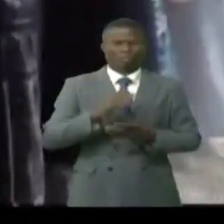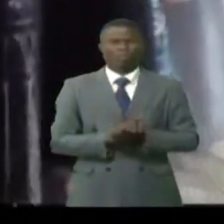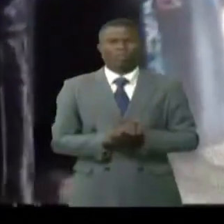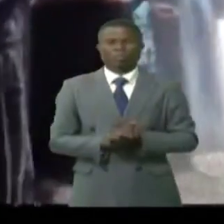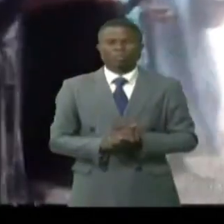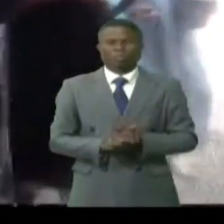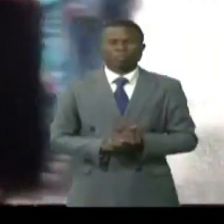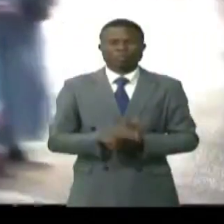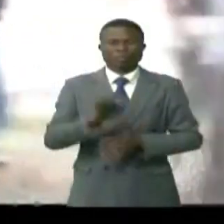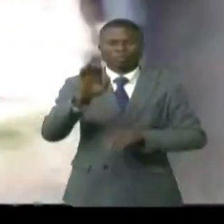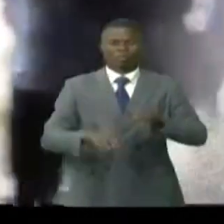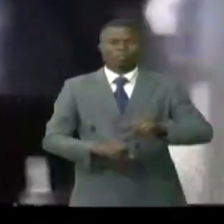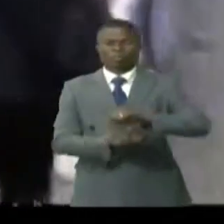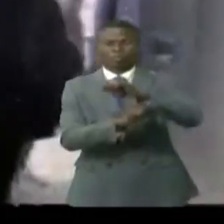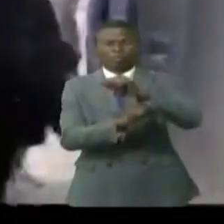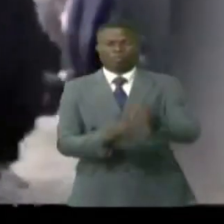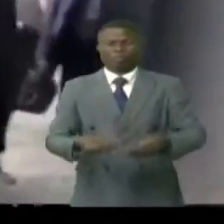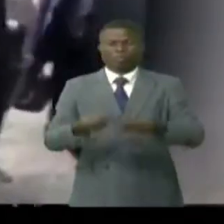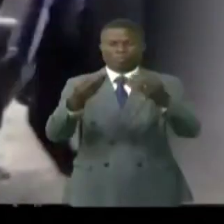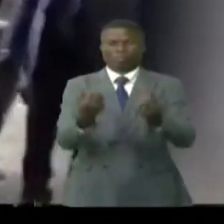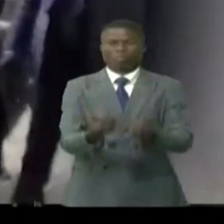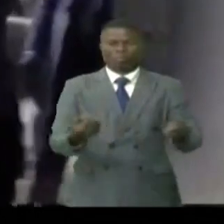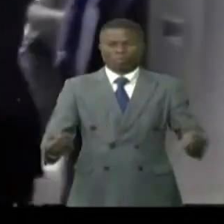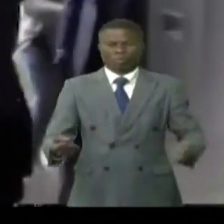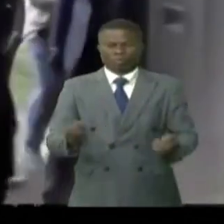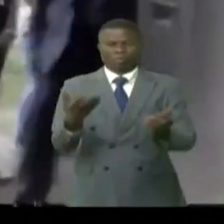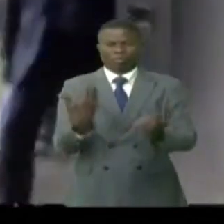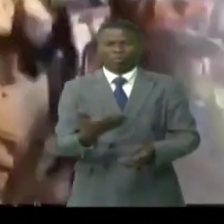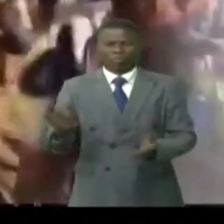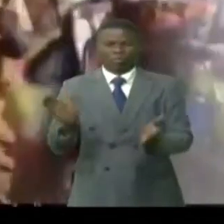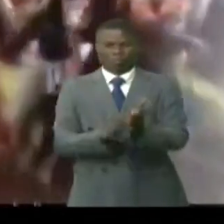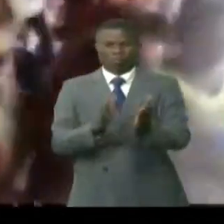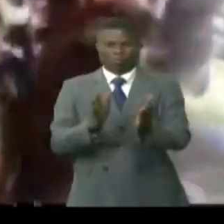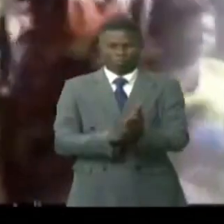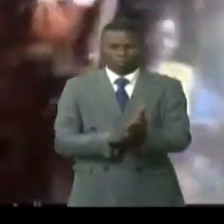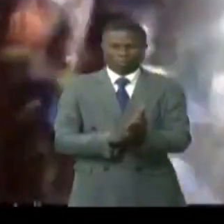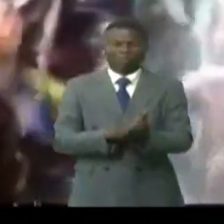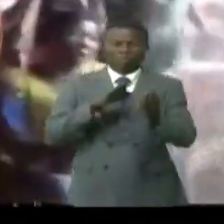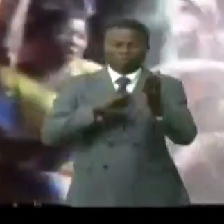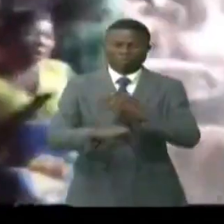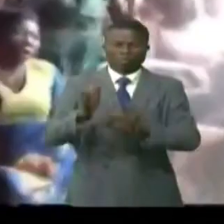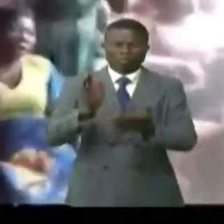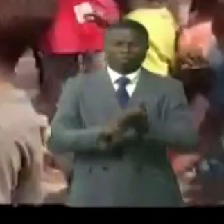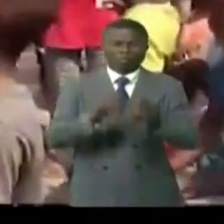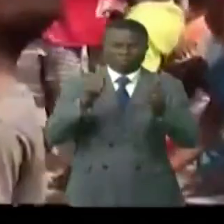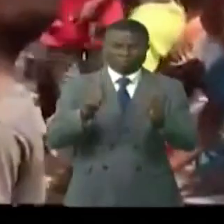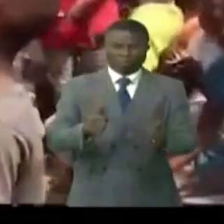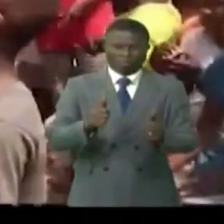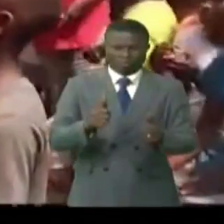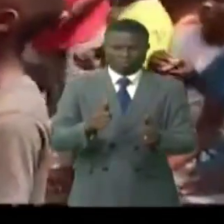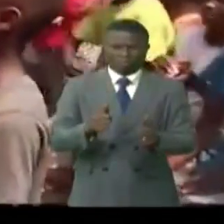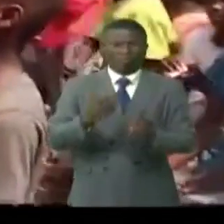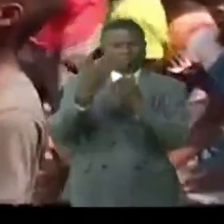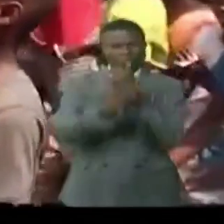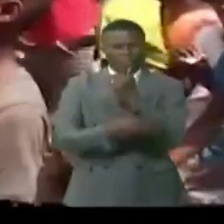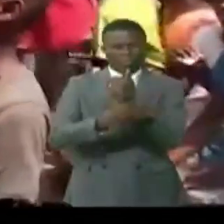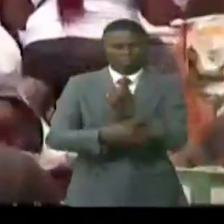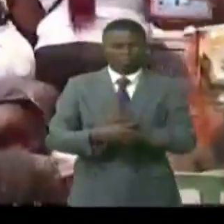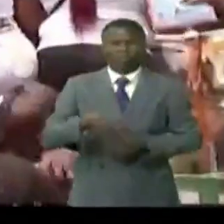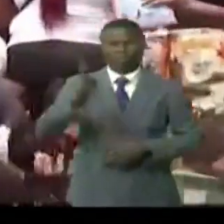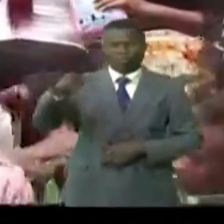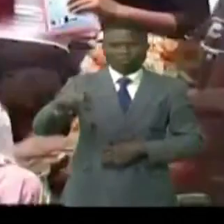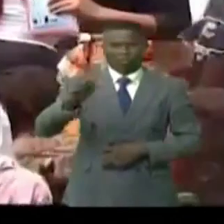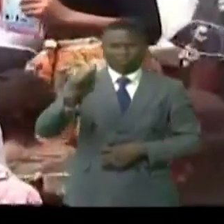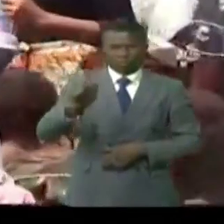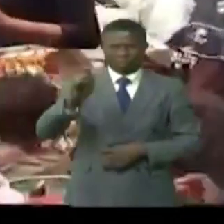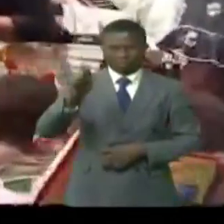Dans sa démarche salvatrice de doter les enfants de fournitures scolaires pour une rentrée de classe harmonieuse, même aux plus démunis, Patrick Kawara